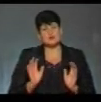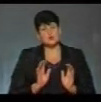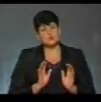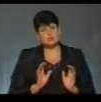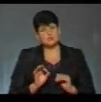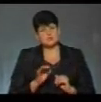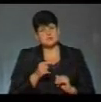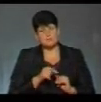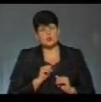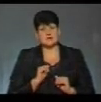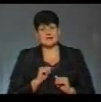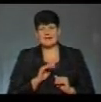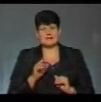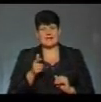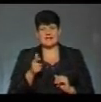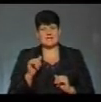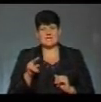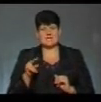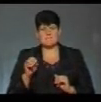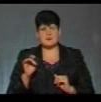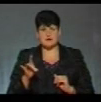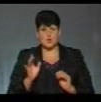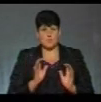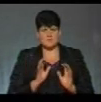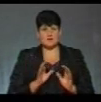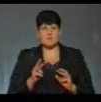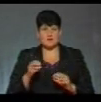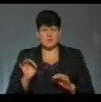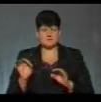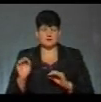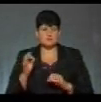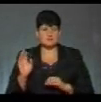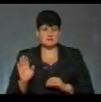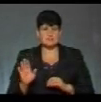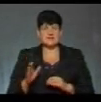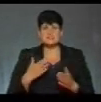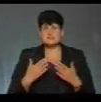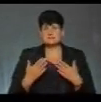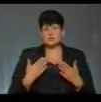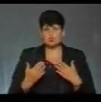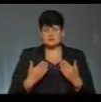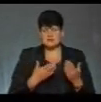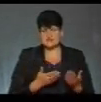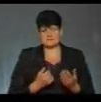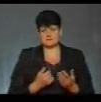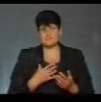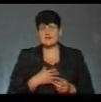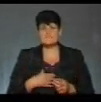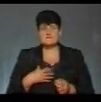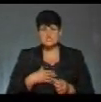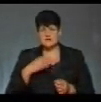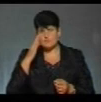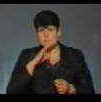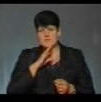про них. Але не гіперопіка, дуже важливо, Мар'яна сказала, спілкується з ними. Важливо батькам